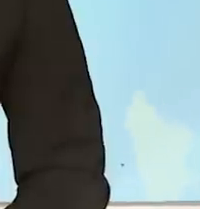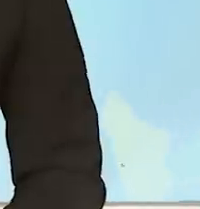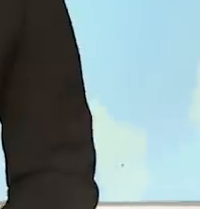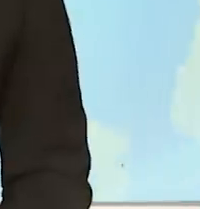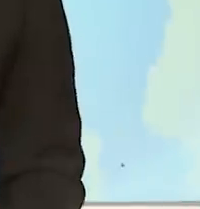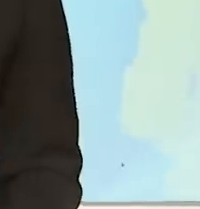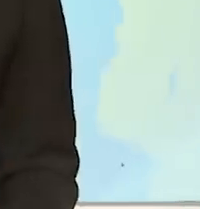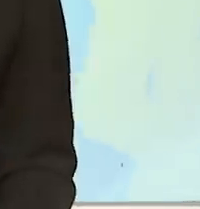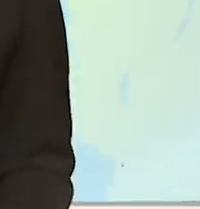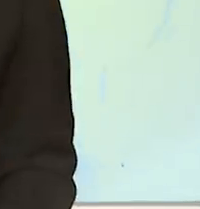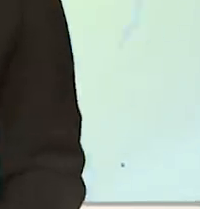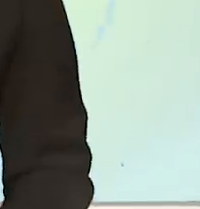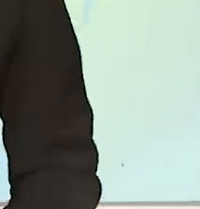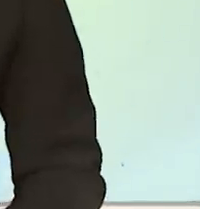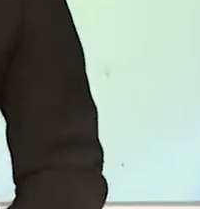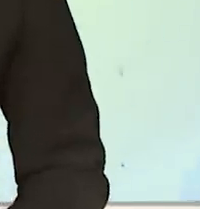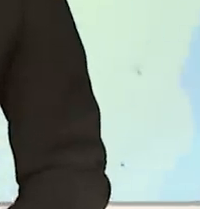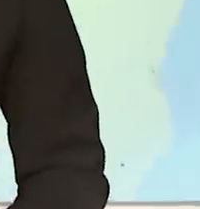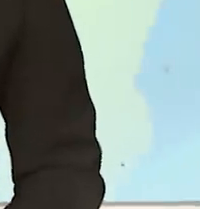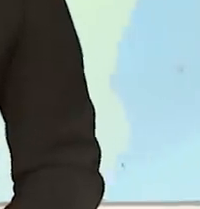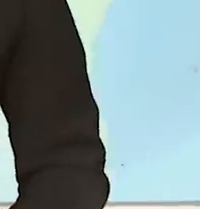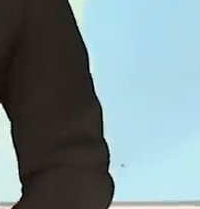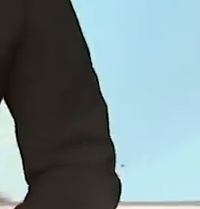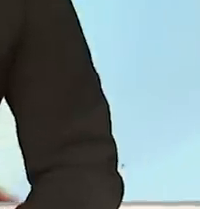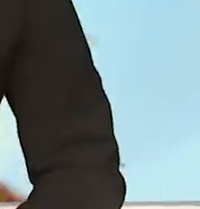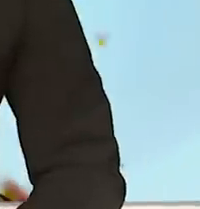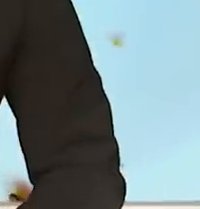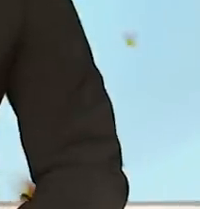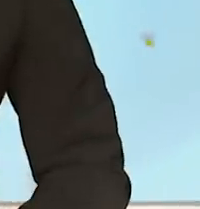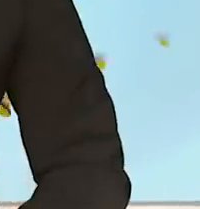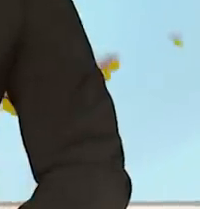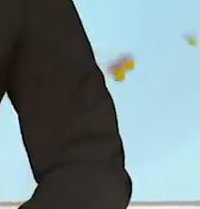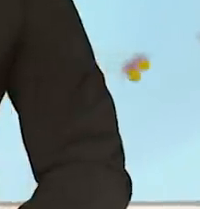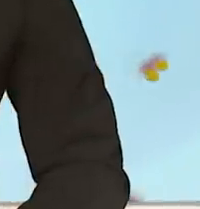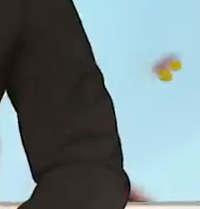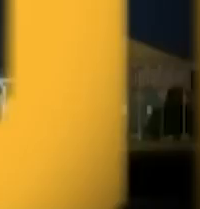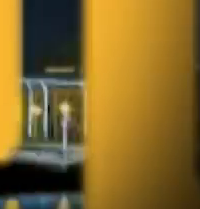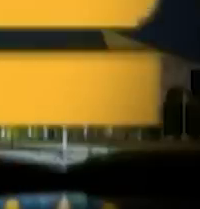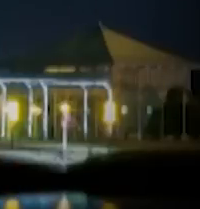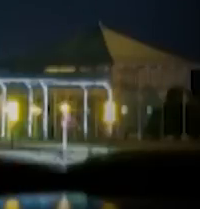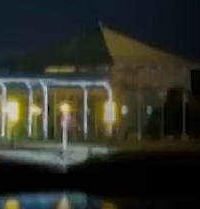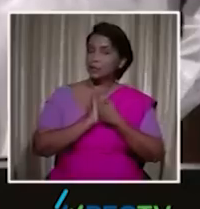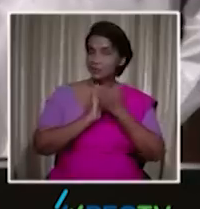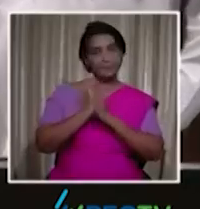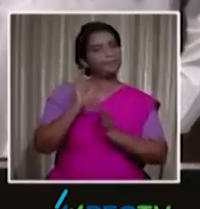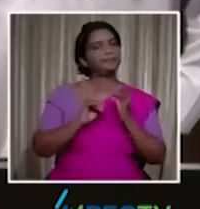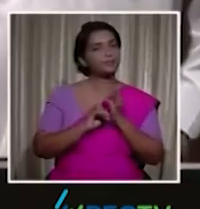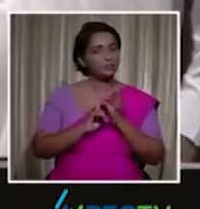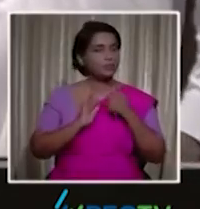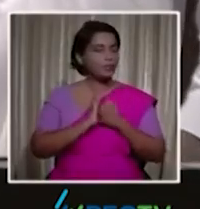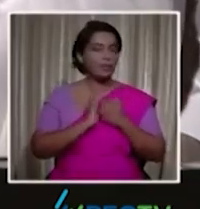සඳහා නාම යෝජනා කැඳවීම 19 වනදා සිදු කරන බවයි මහලේ කම්වරයා පාර්ලිමේන්තුවට දැනුම් දුන්නේ